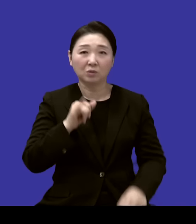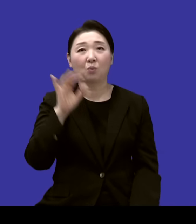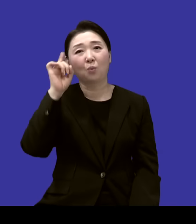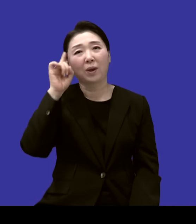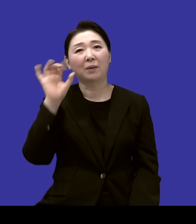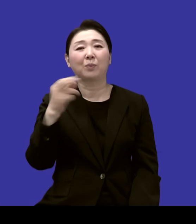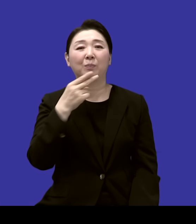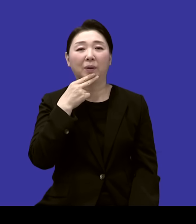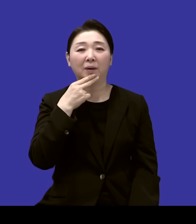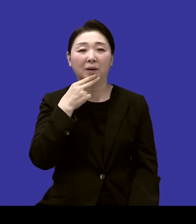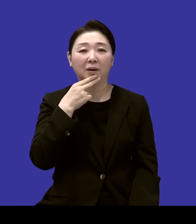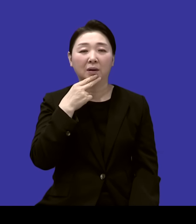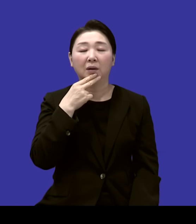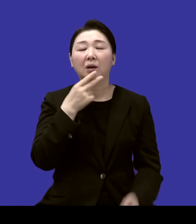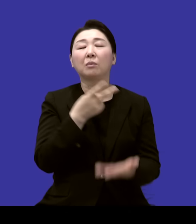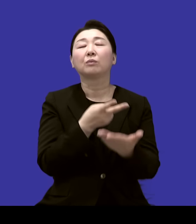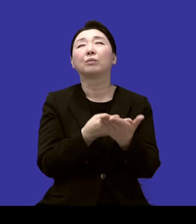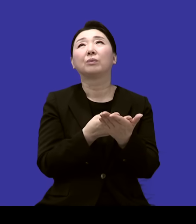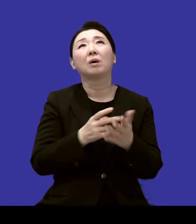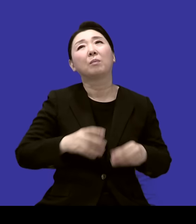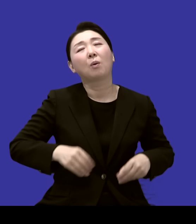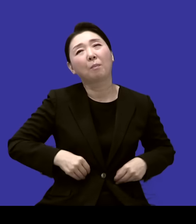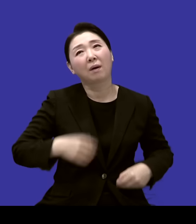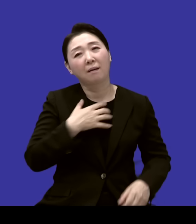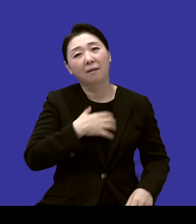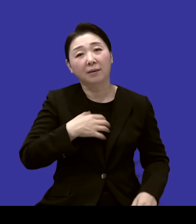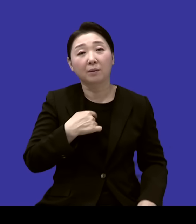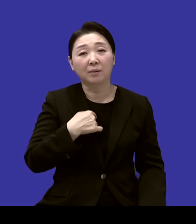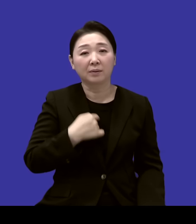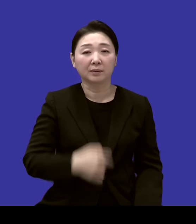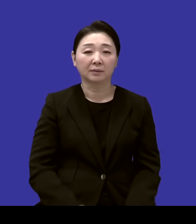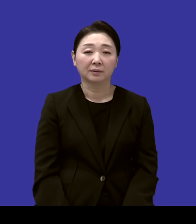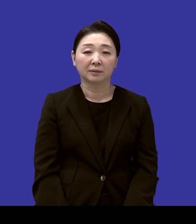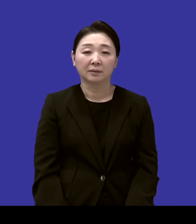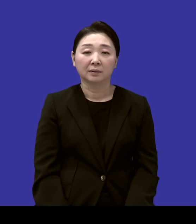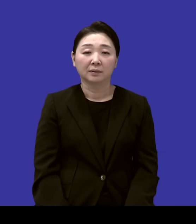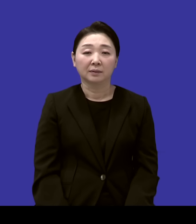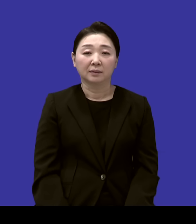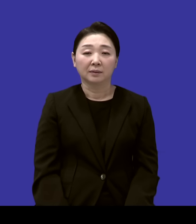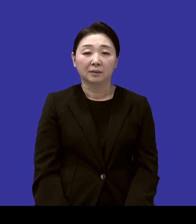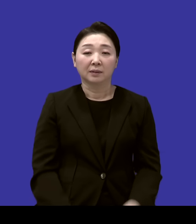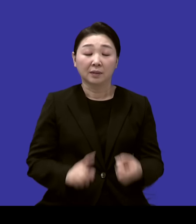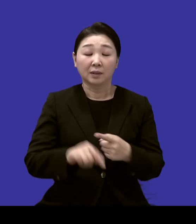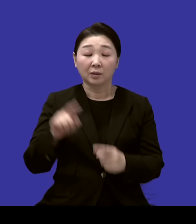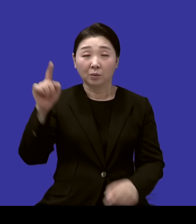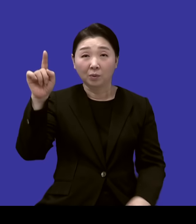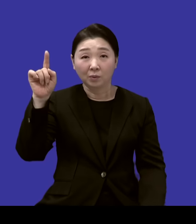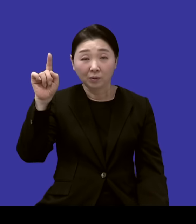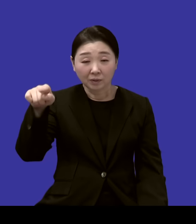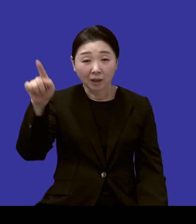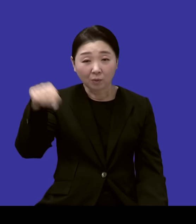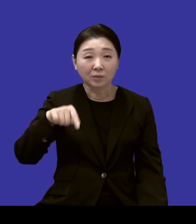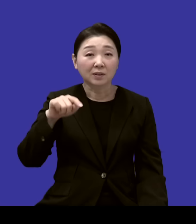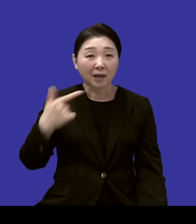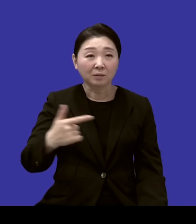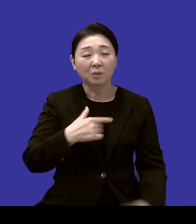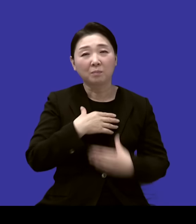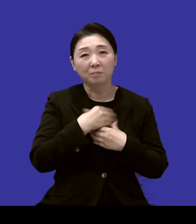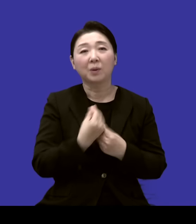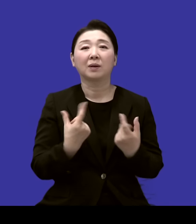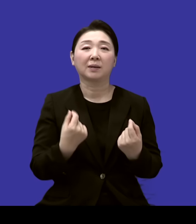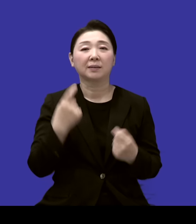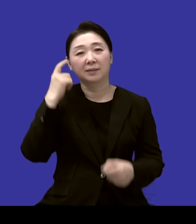없으니까. 예. 하고 가만히 누워 있다가 배 고픈 게 너무 괴롭잖아요. 네. 이대로 그냥 내일 안 오면은 편할 텐데